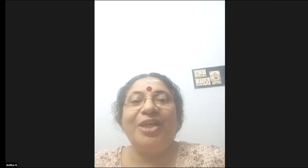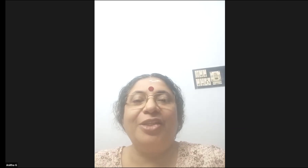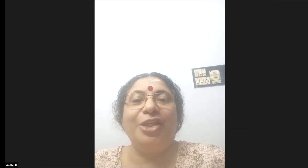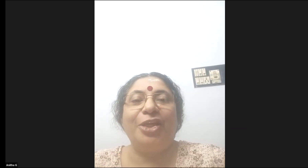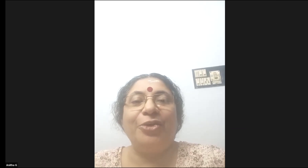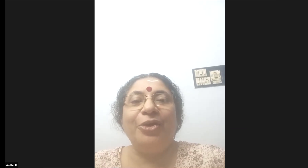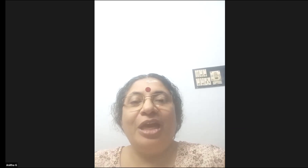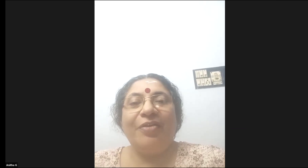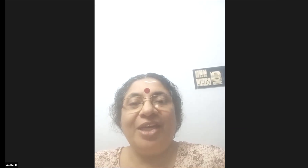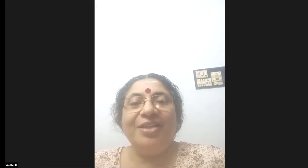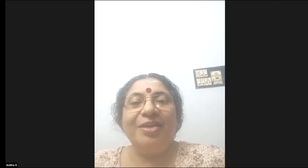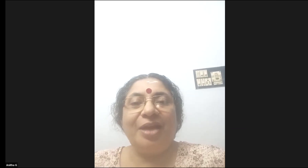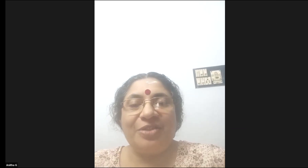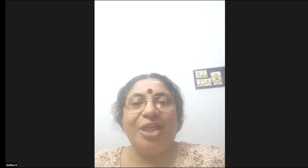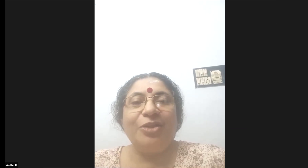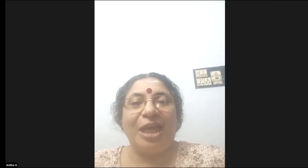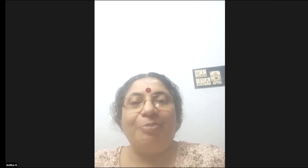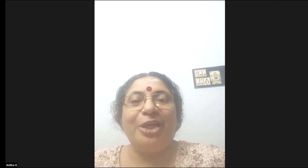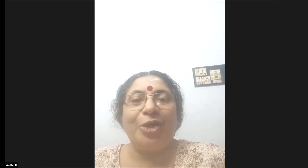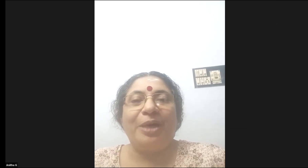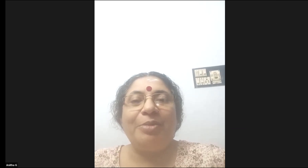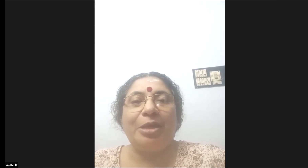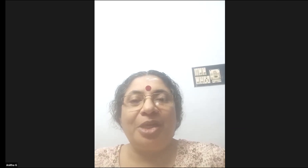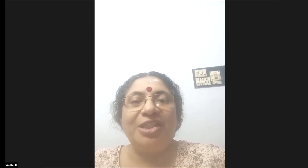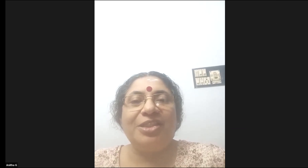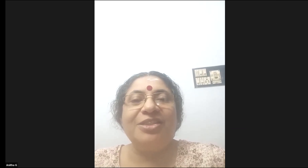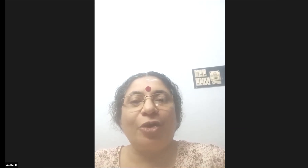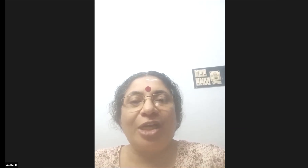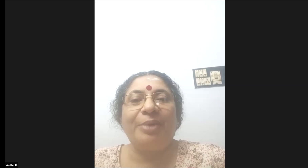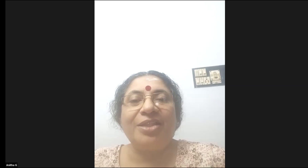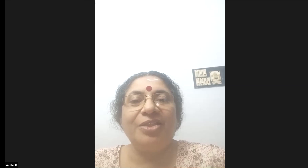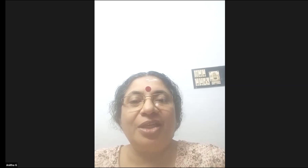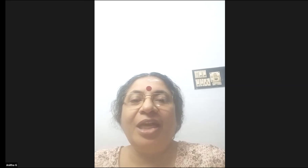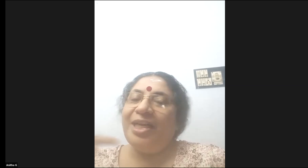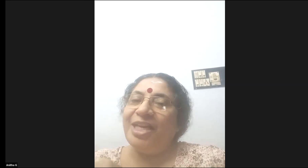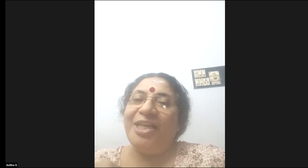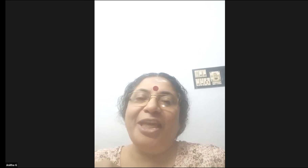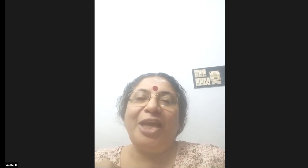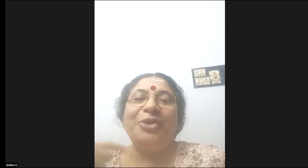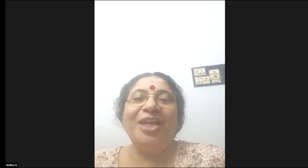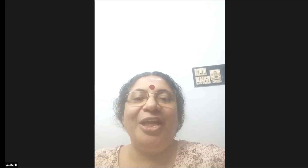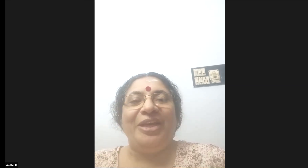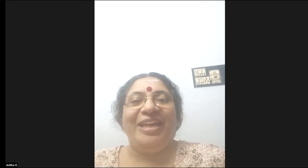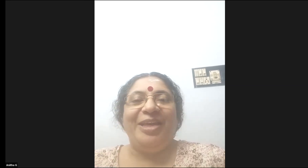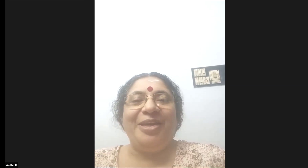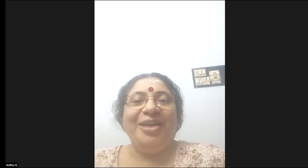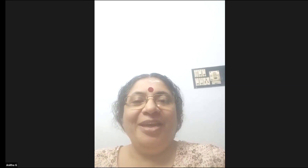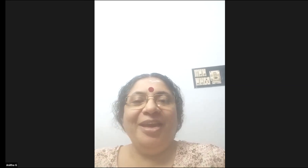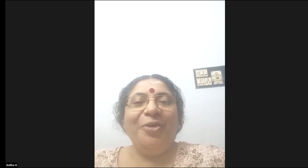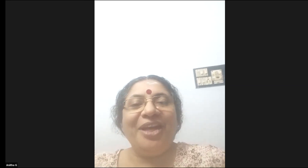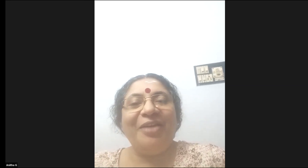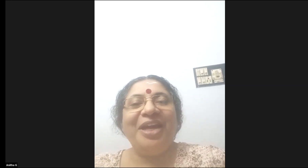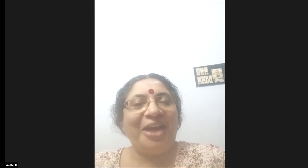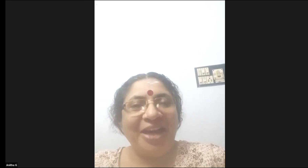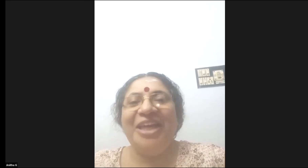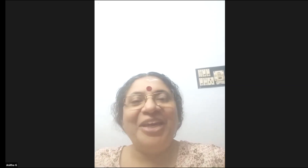നടത്തി കൊടുക്കാതിരിക്കുകയോ അവരുടെ എന്തെങ്കിലും ആവശ്യങ്ങളോ താല്പര്യങ്ങളോ പറയുമ്പോൾ നമ്മൾ നിഷേധിച്ചാൽ ഉടൻ പറയുന്ന എന്താണ്, ഞാൻ ഇങ്ങനെ ആയതുകൊണ്ടല്ലേ എന്നോട് ഇങ്ങനെ